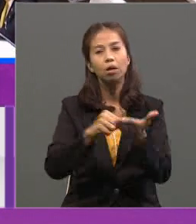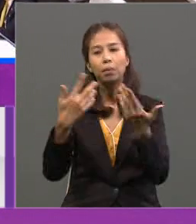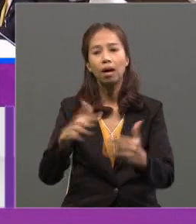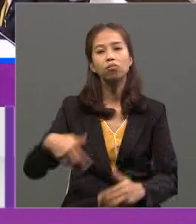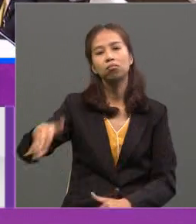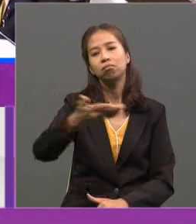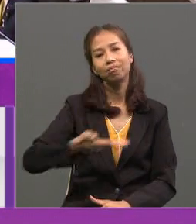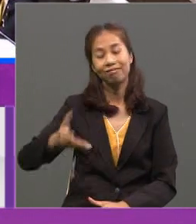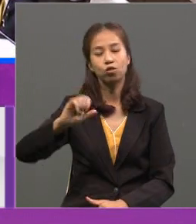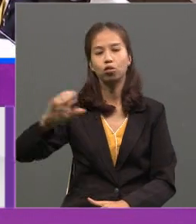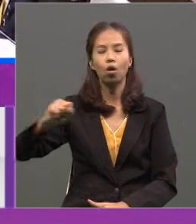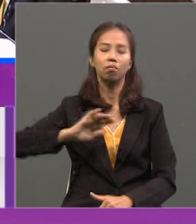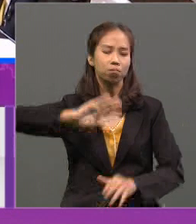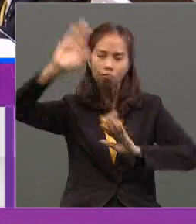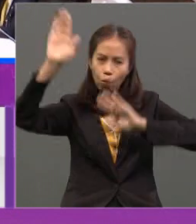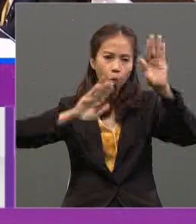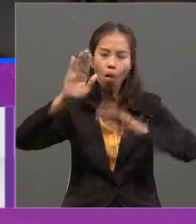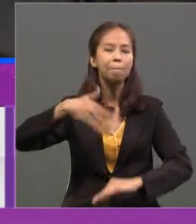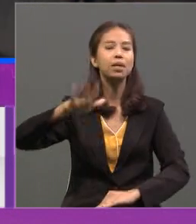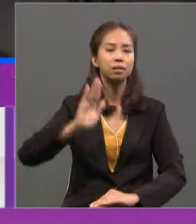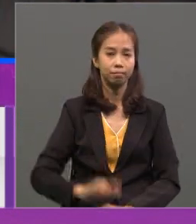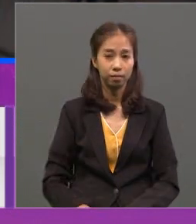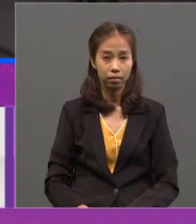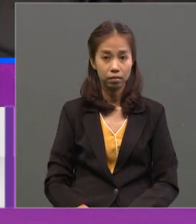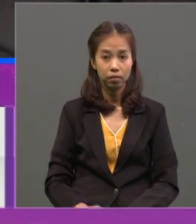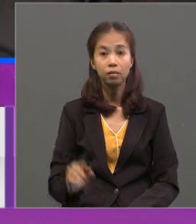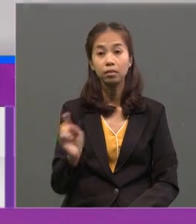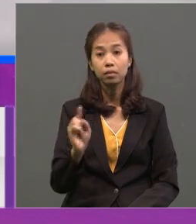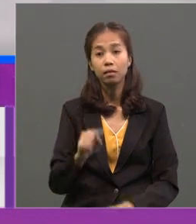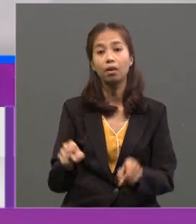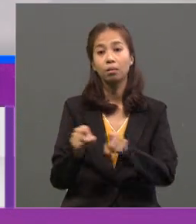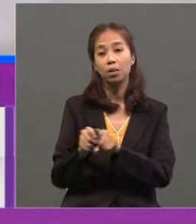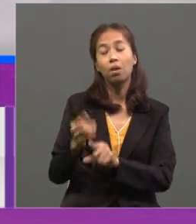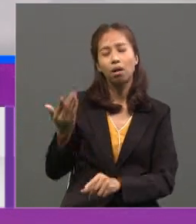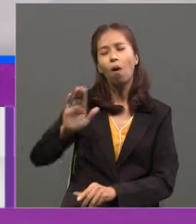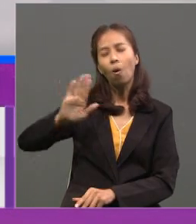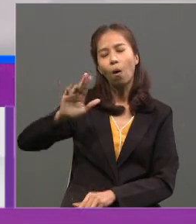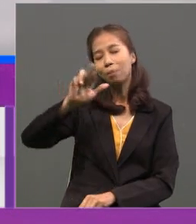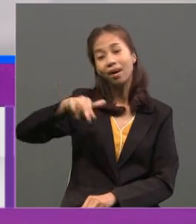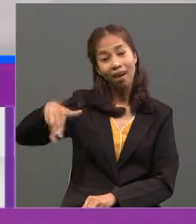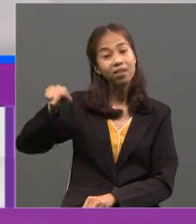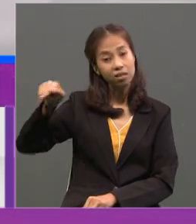รรณีก่ทพักเพอไยสเหนอรึเปี่ยให้มีการฟีโวดนะคะ